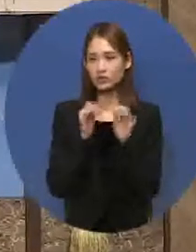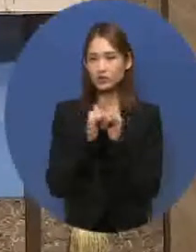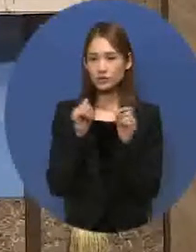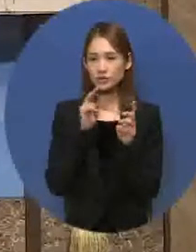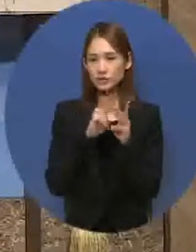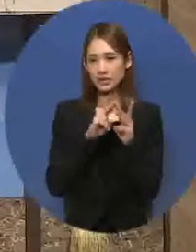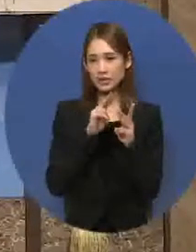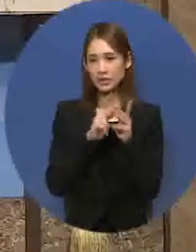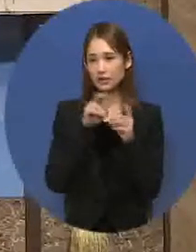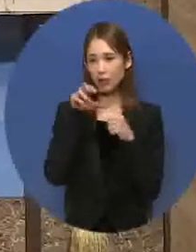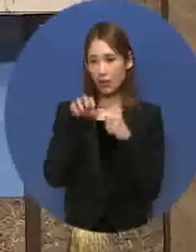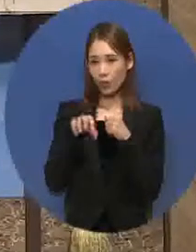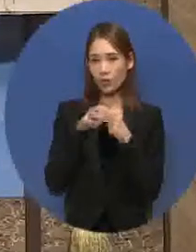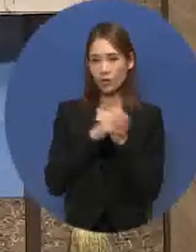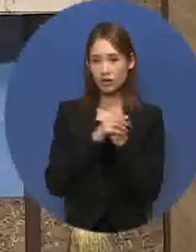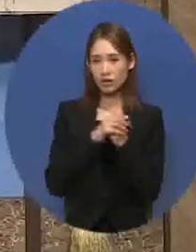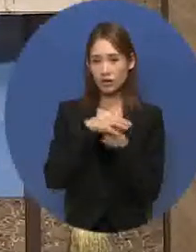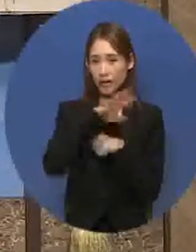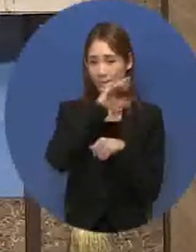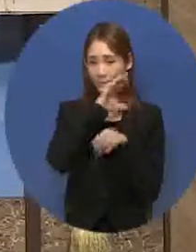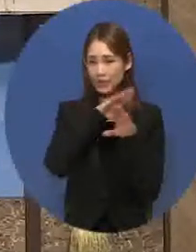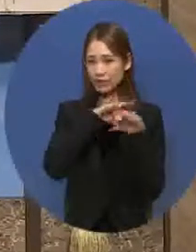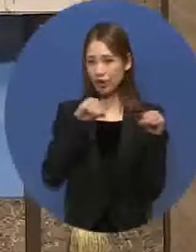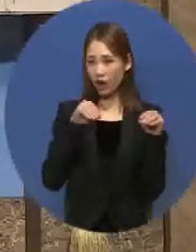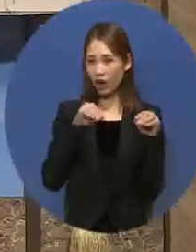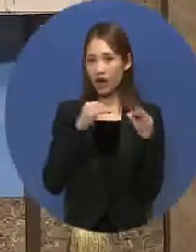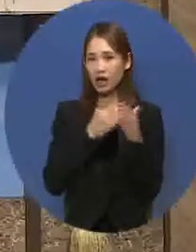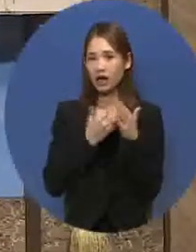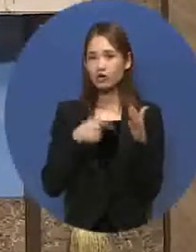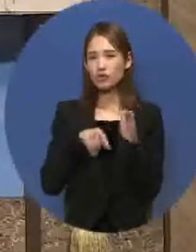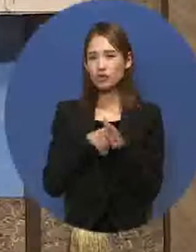같은 데서 민원 처리를 하는데